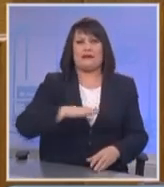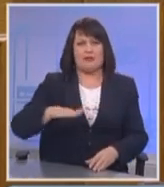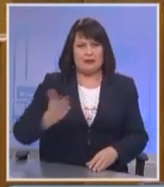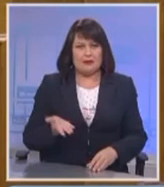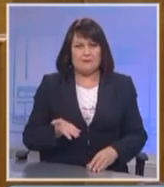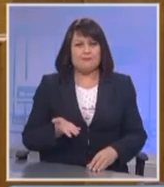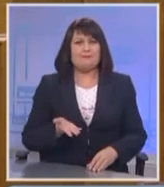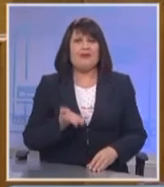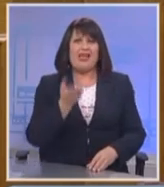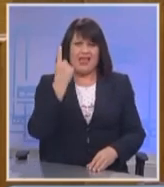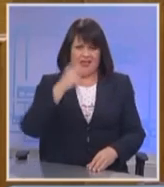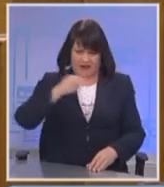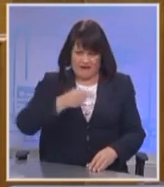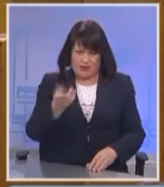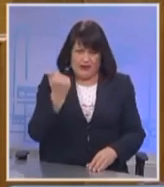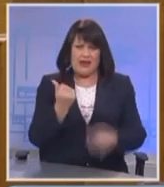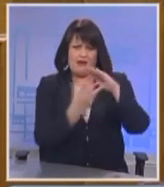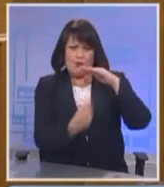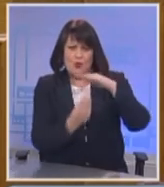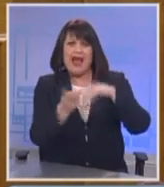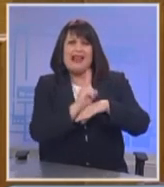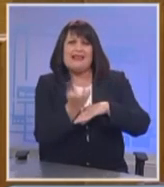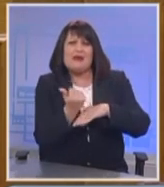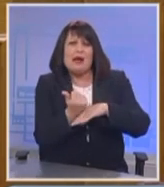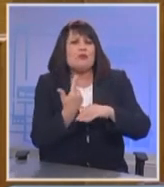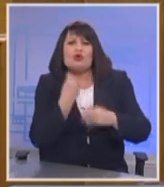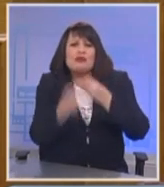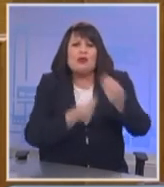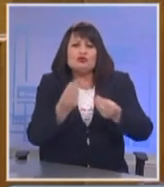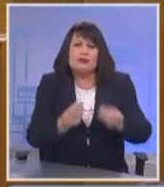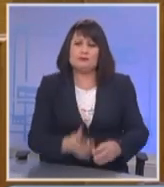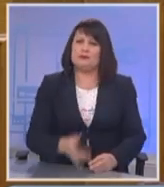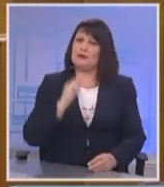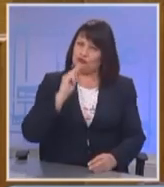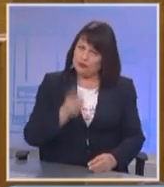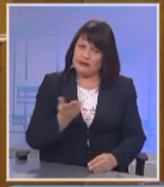δεν υπάρχει ευρώ για φωτοτυπικό χαρτί? Θα σας απαντήσουμε το